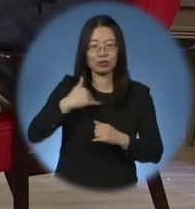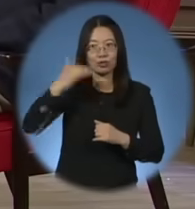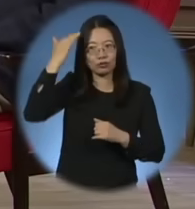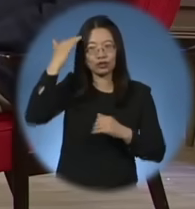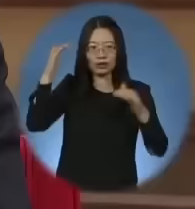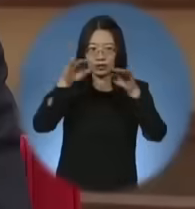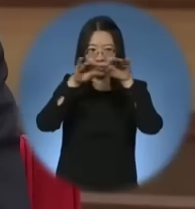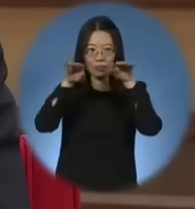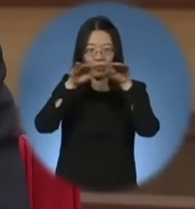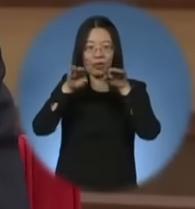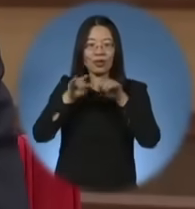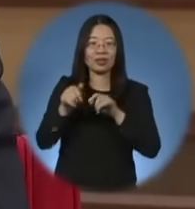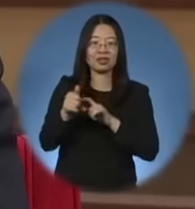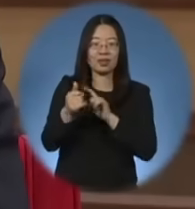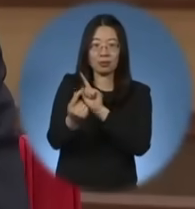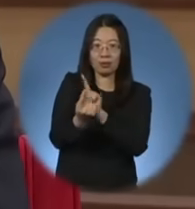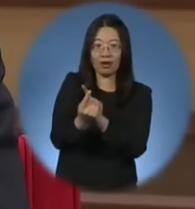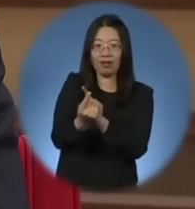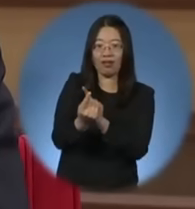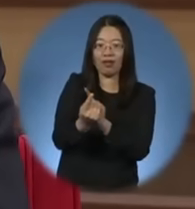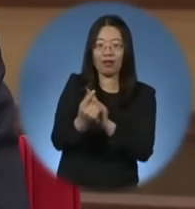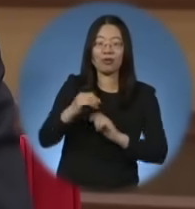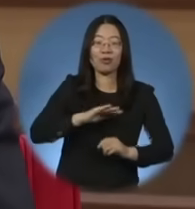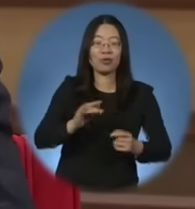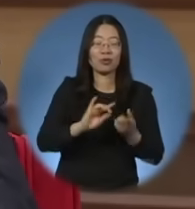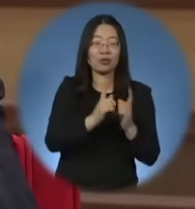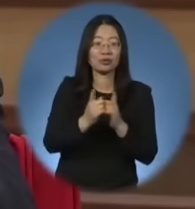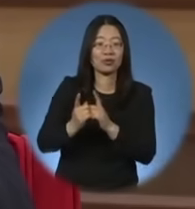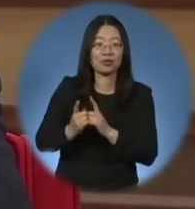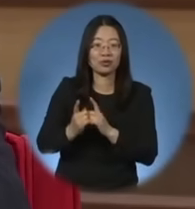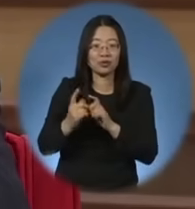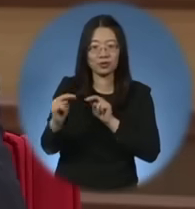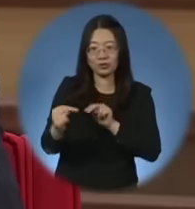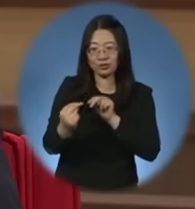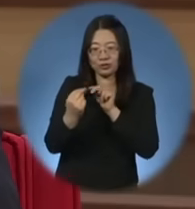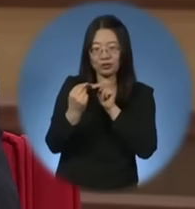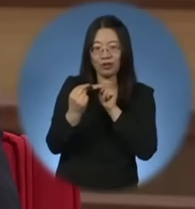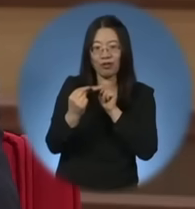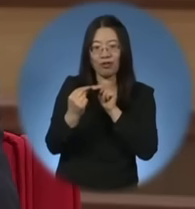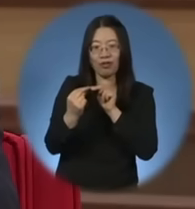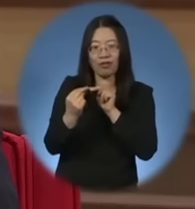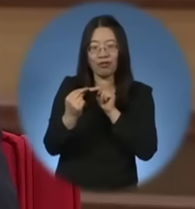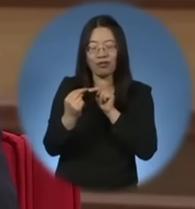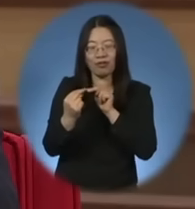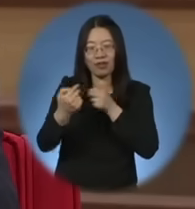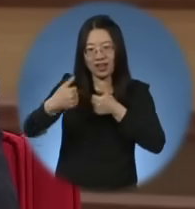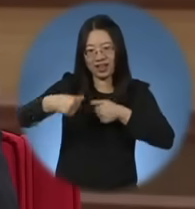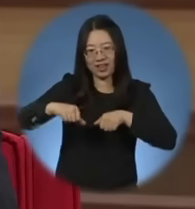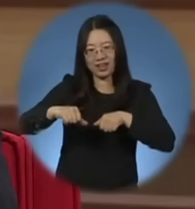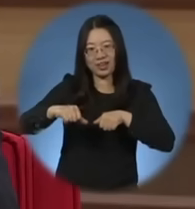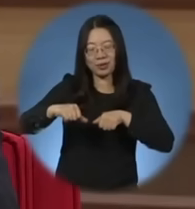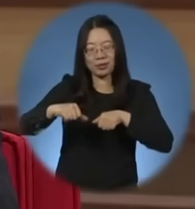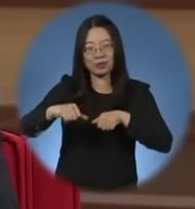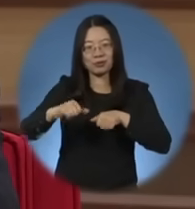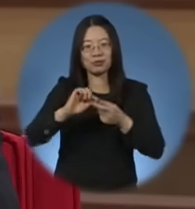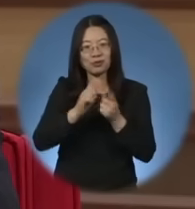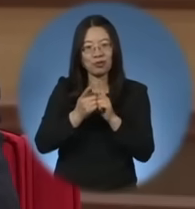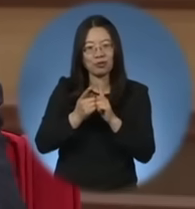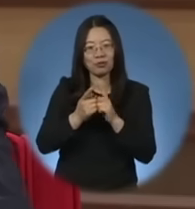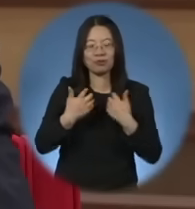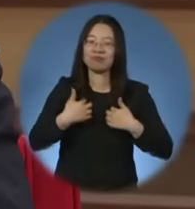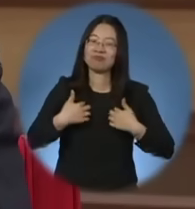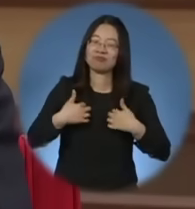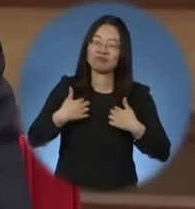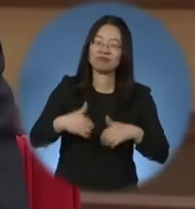사람인데 그 나는 그 사람 만할 때 우리 서로 눈과 눈으로 인사도 하고 지금